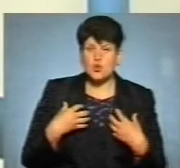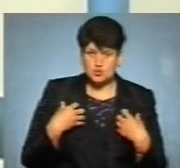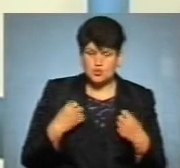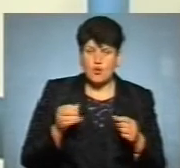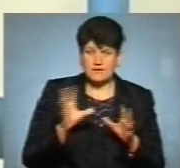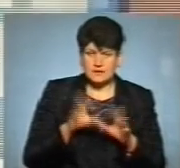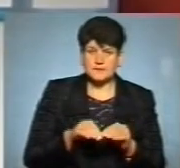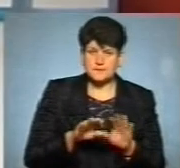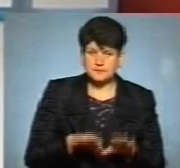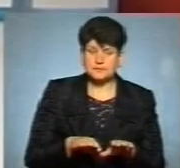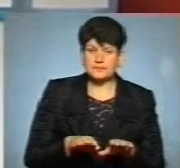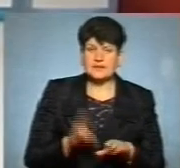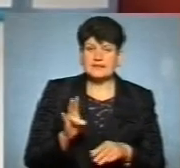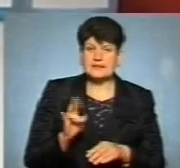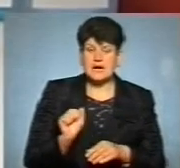на